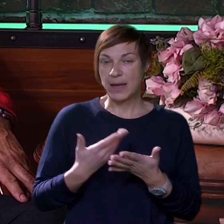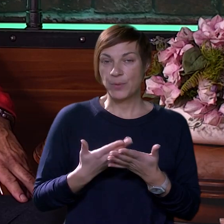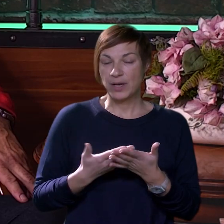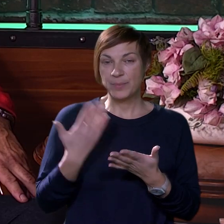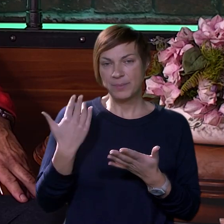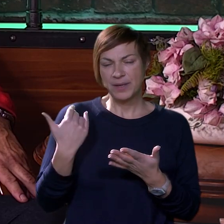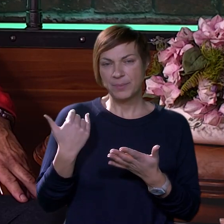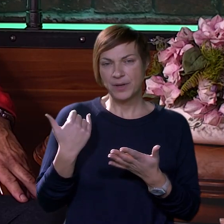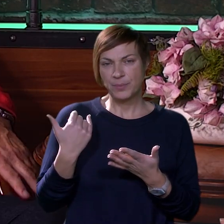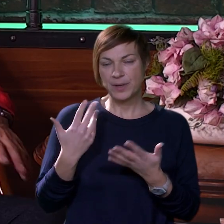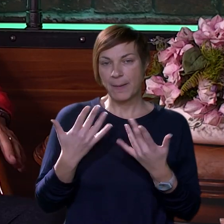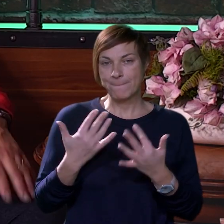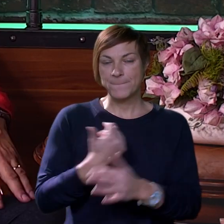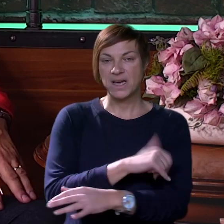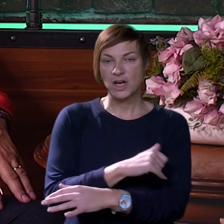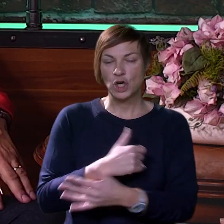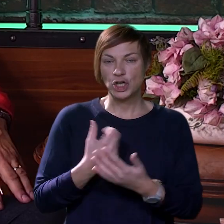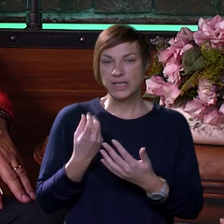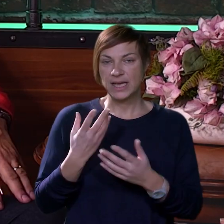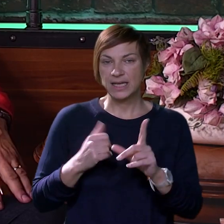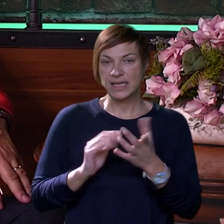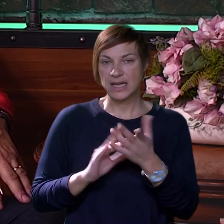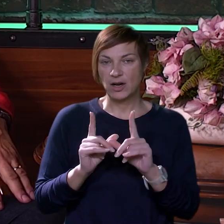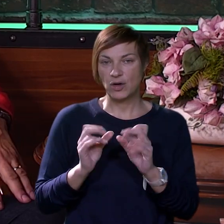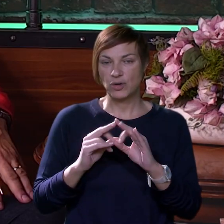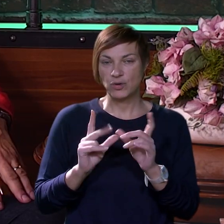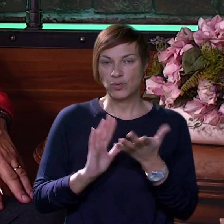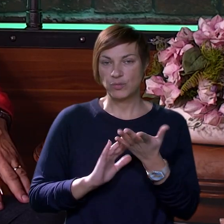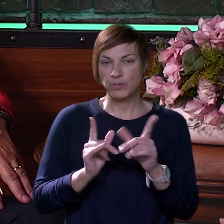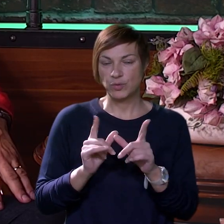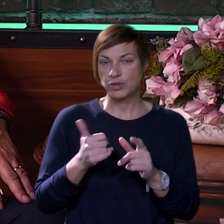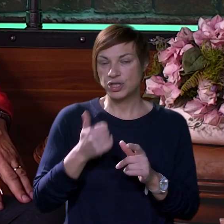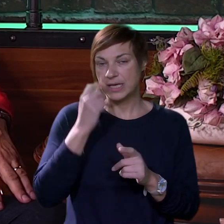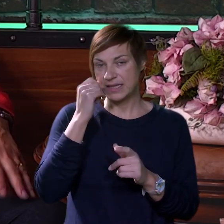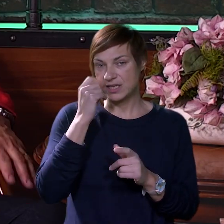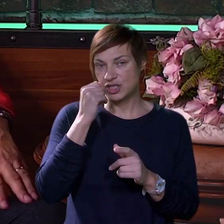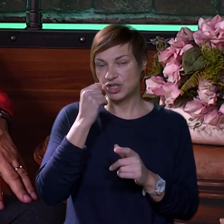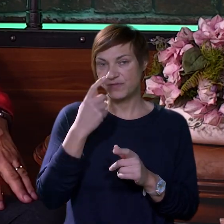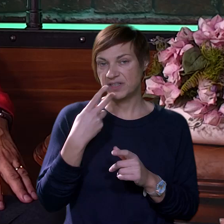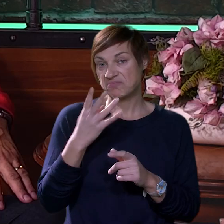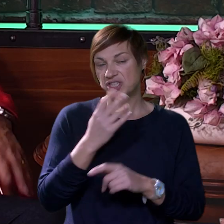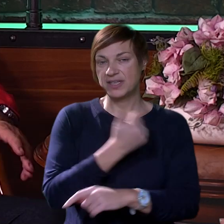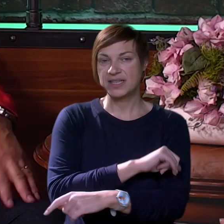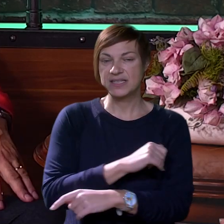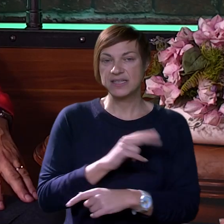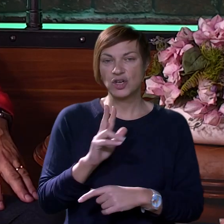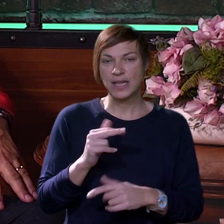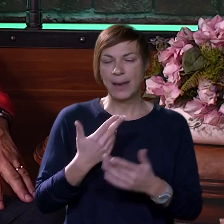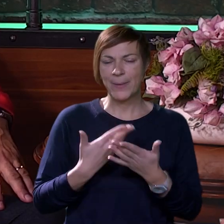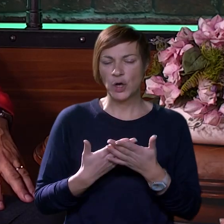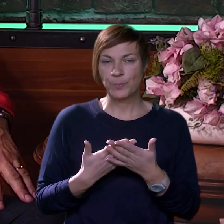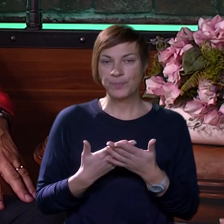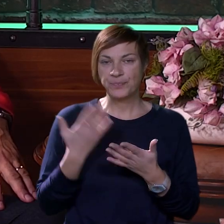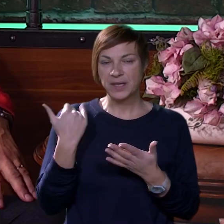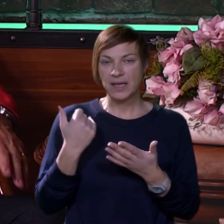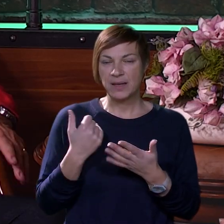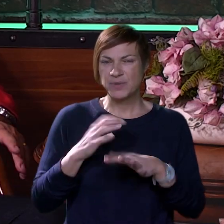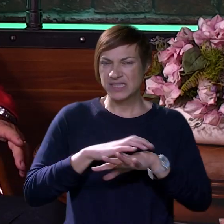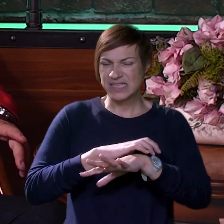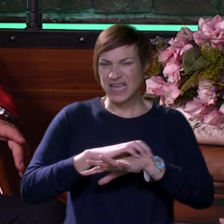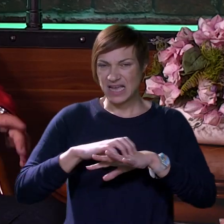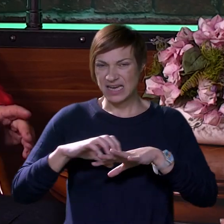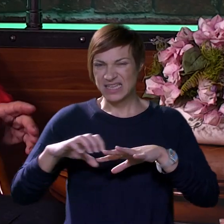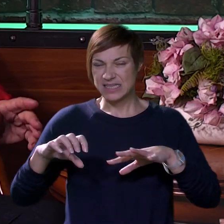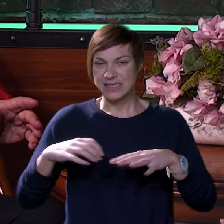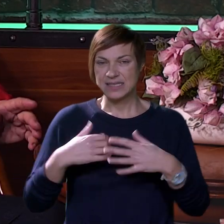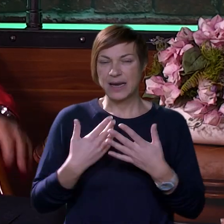Najbolji primjer je bio prije možda par godina kad je na lokrumu došao jedan čovjek, 40-ak godina imao, bio cijeli